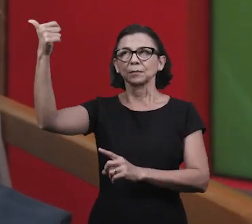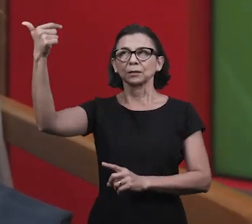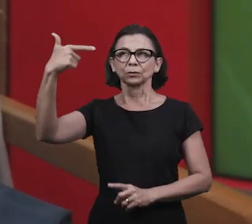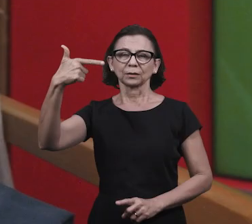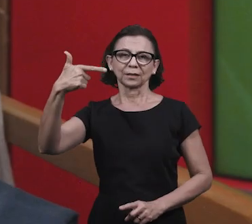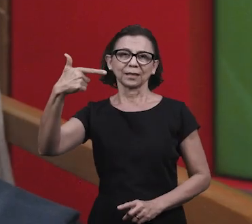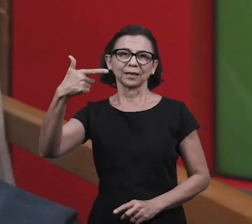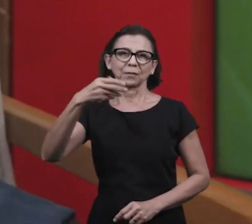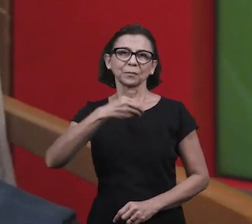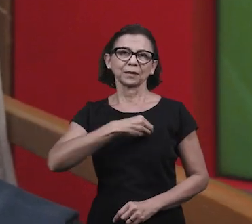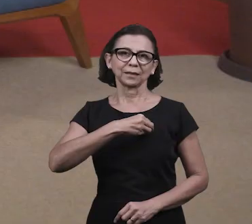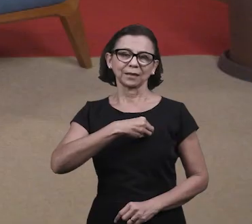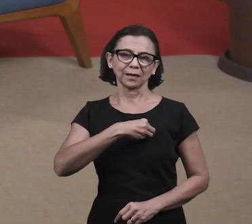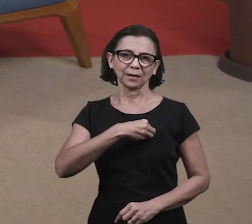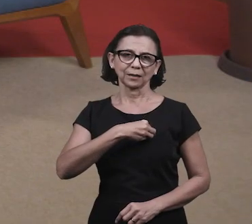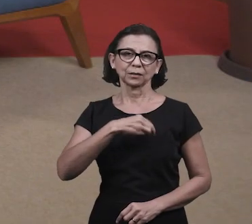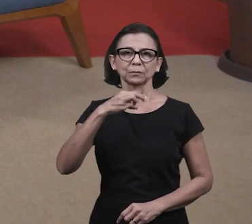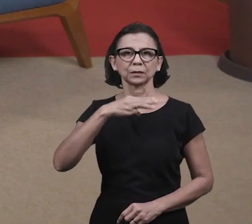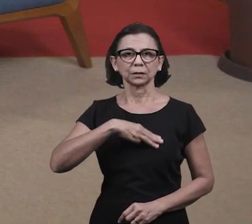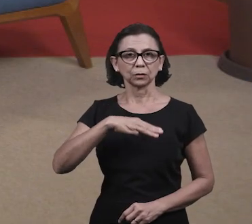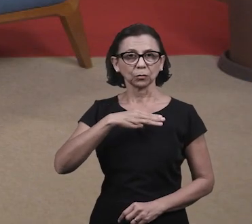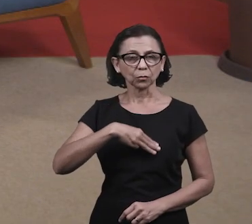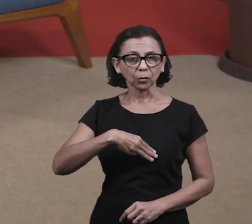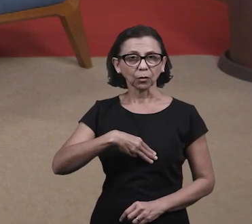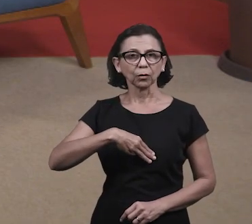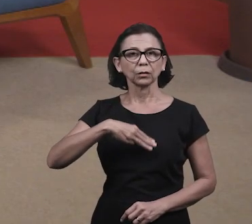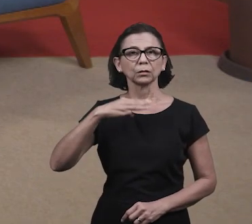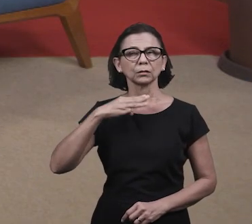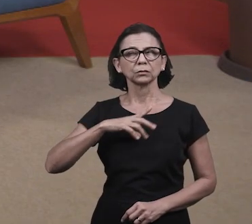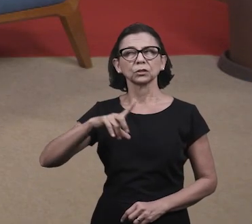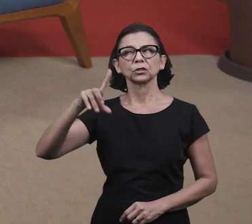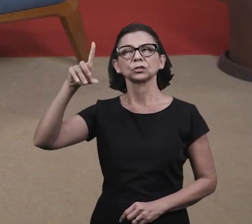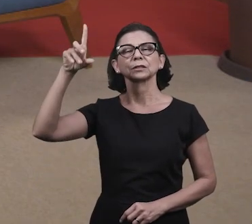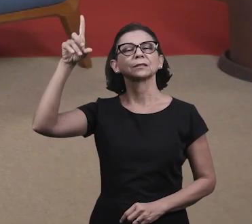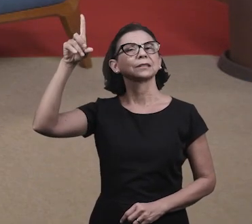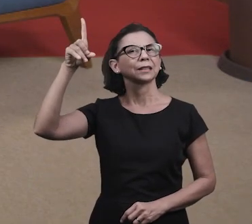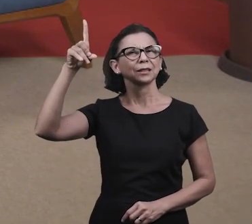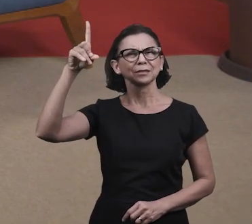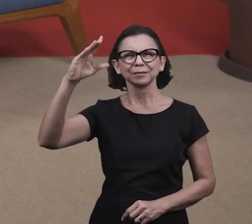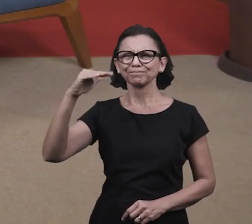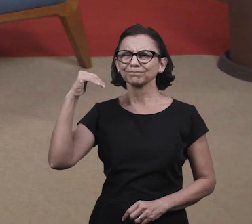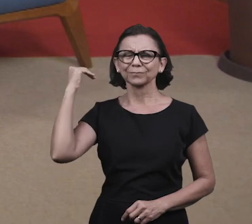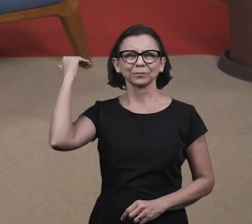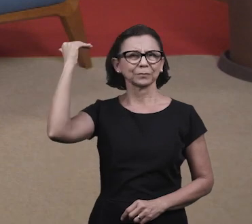surabondé, la miséricorde, la faveur de Dieu. Ceux qui n'avaient pas,